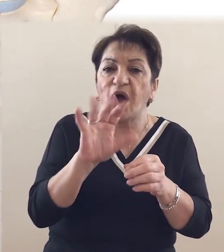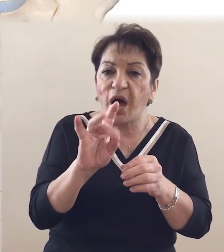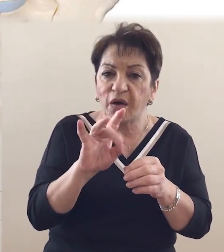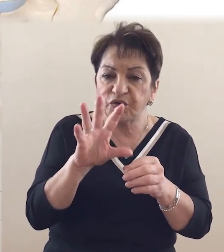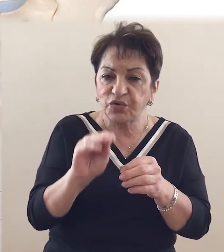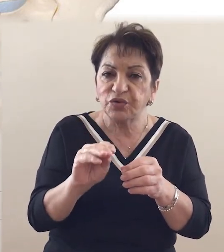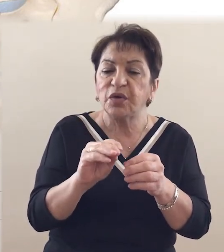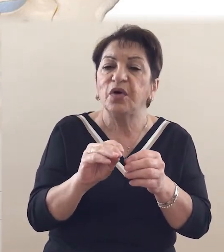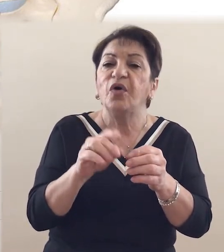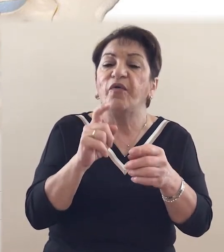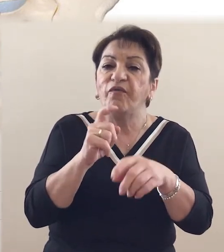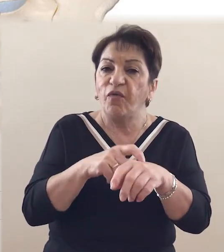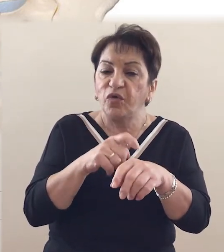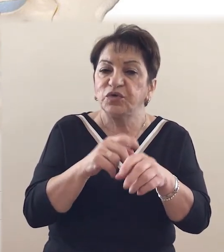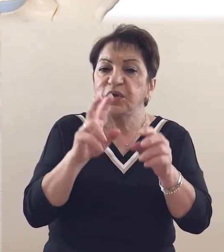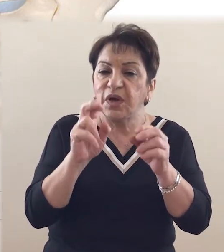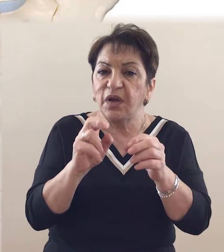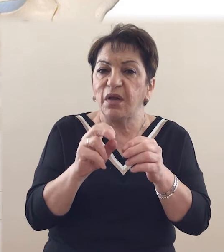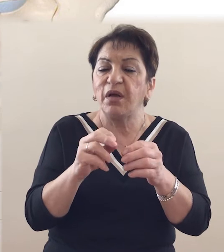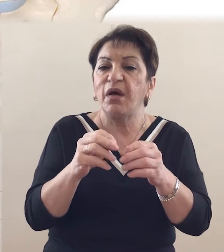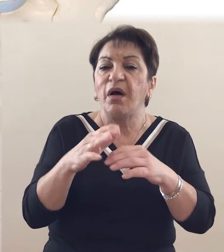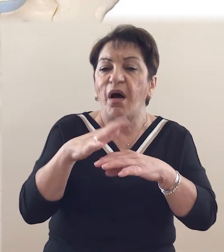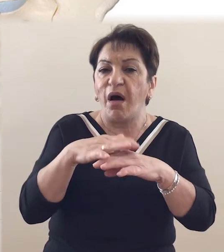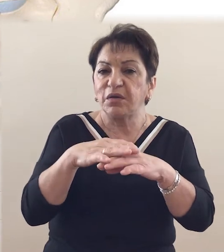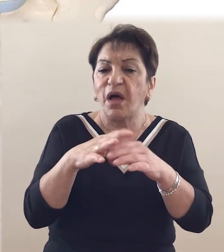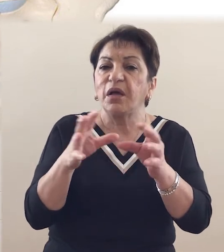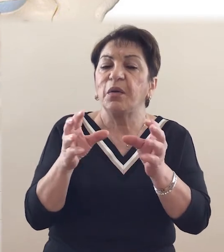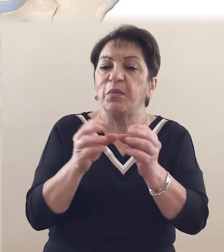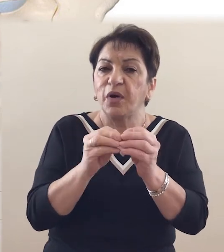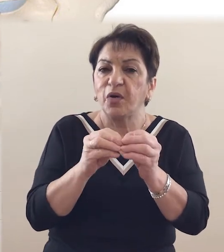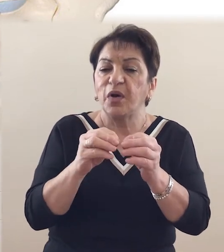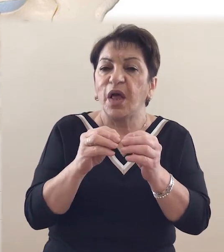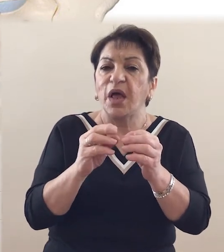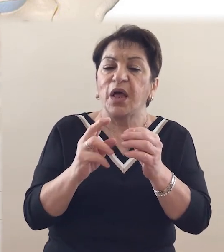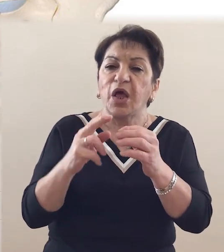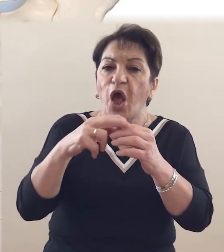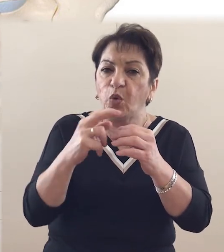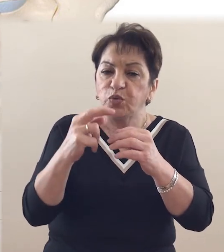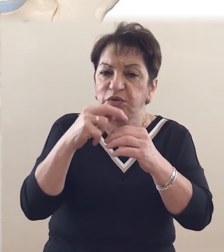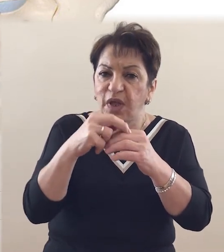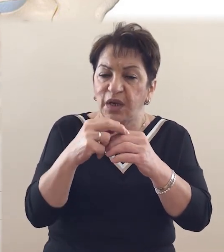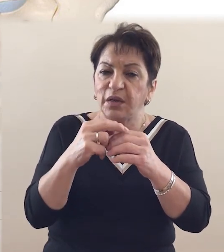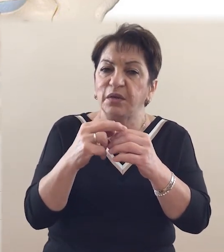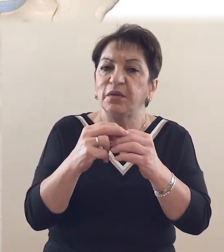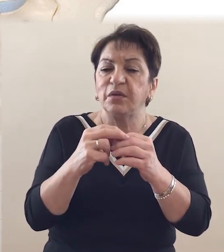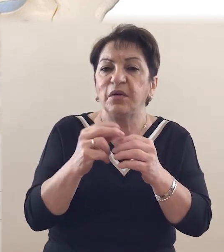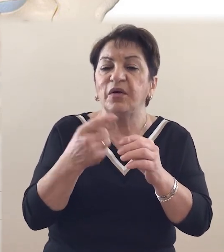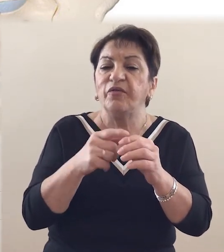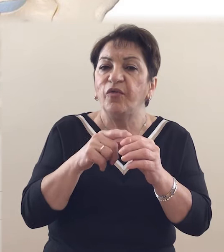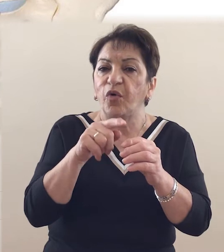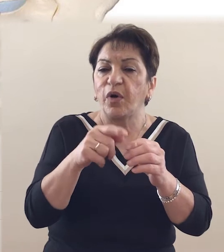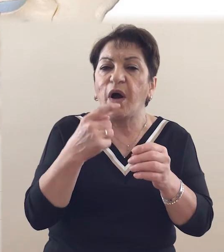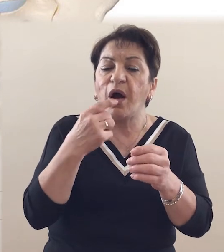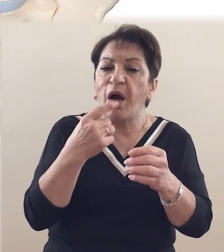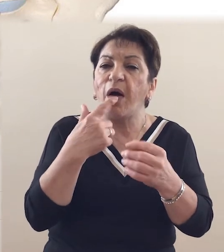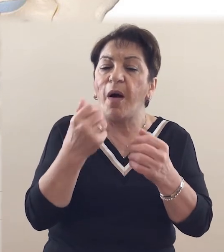իրականանում է ոսկրերի արտաքին մակերևույթում գտնվող ելուստների փշիկների տեսքով, որոնք ամրանում